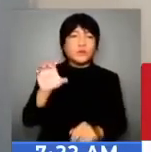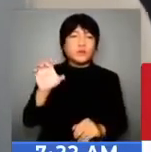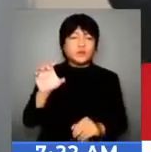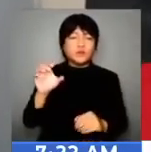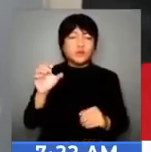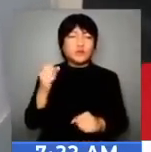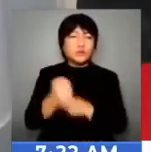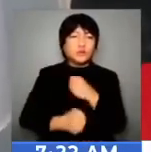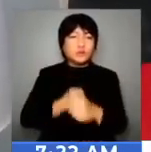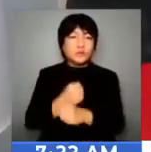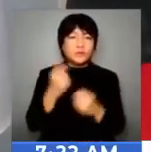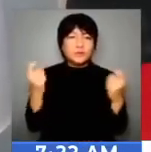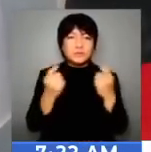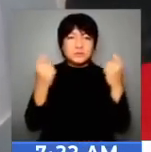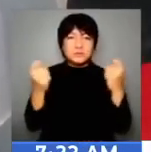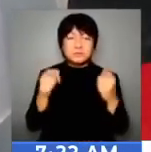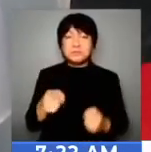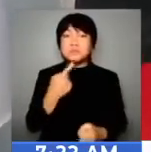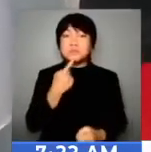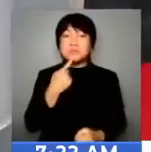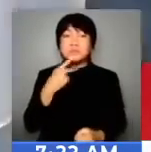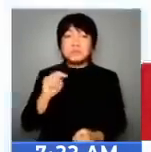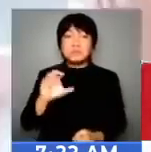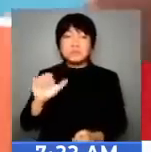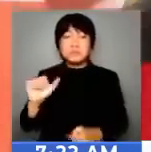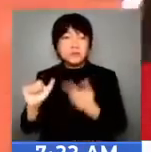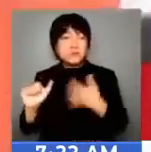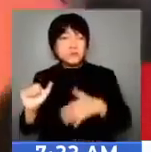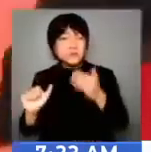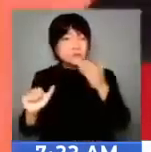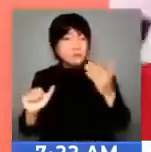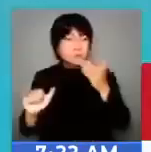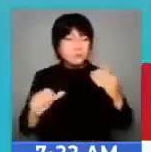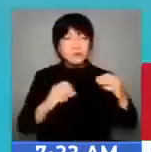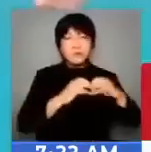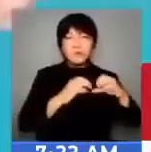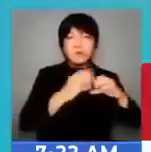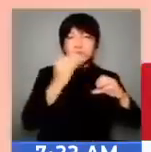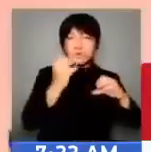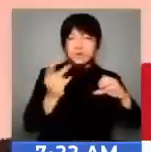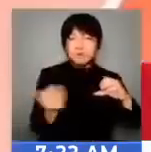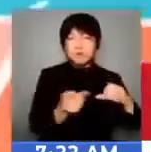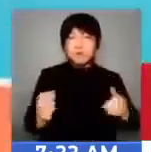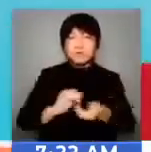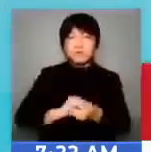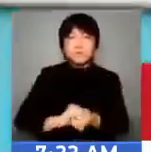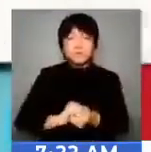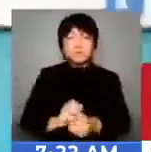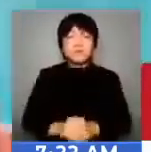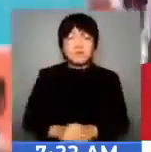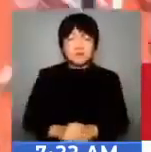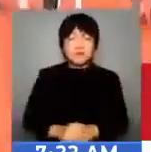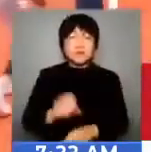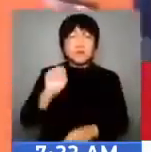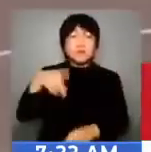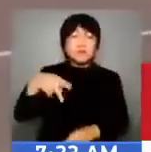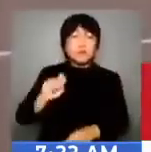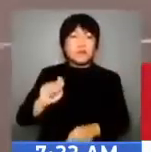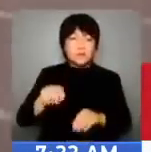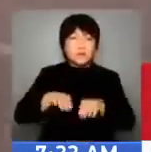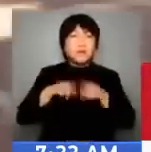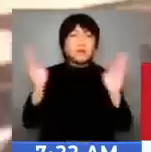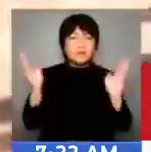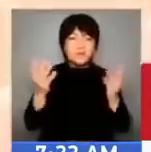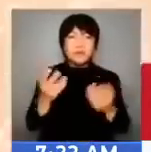ang GMA para maihatid ang NCAA sa fans. Sa Setyembre magbubukas ang NCAA Season 99 na mapapanood pa rin